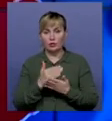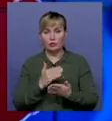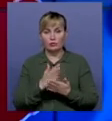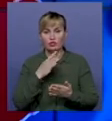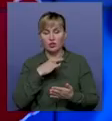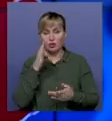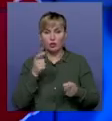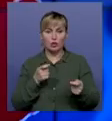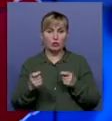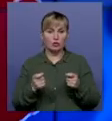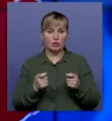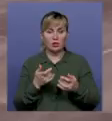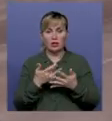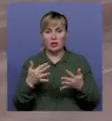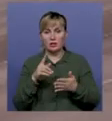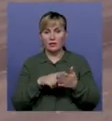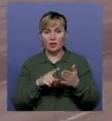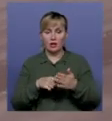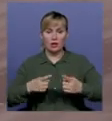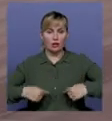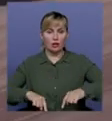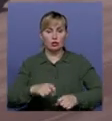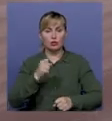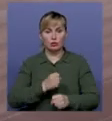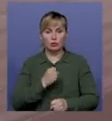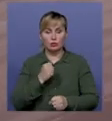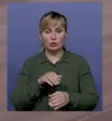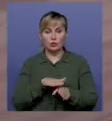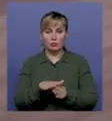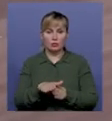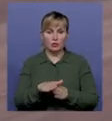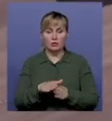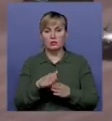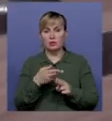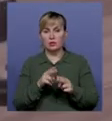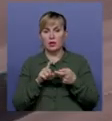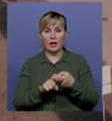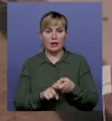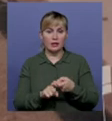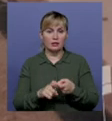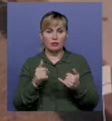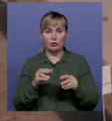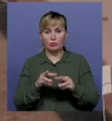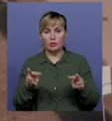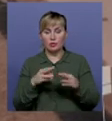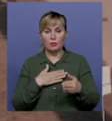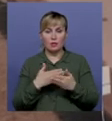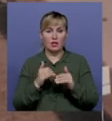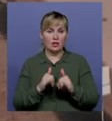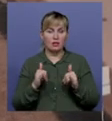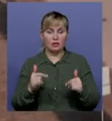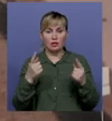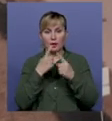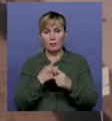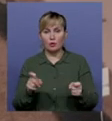Казахстане. Руководителям религиозных организаций рекомендовали строго соблюдать карантинный режим. Сегодня министр информации и общественного развития Даурен Абаев